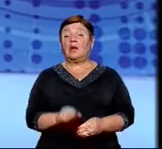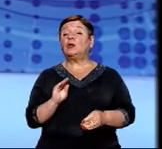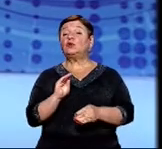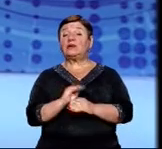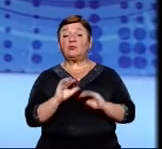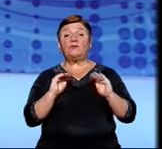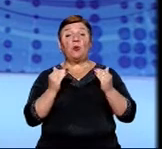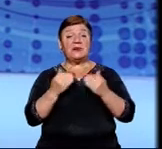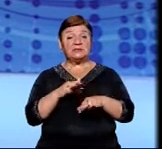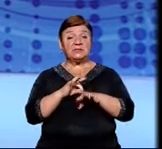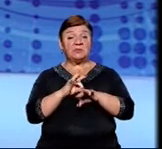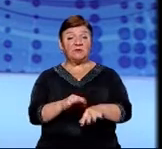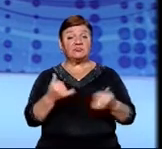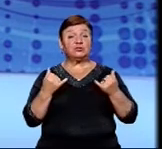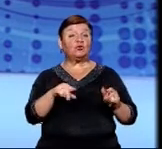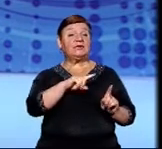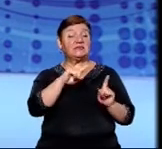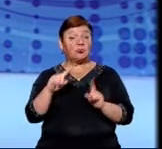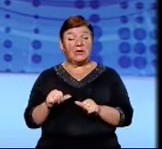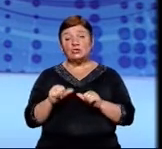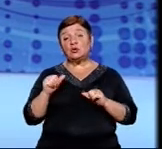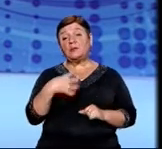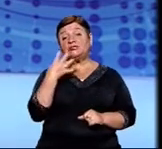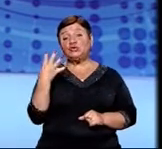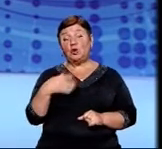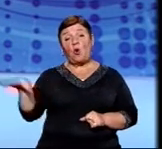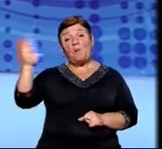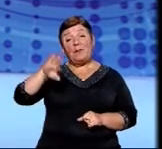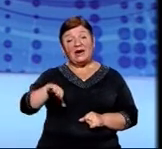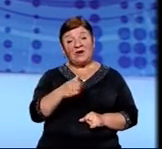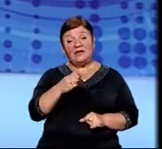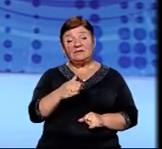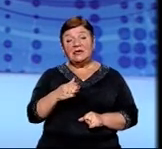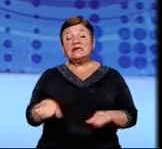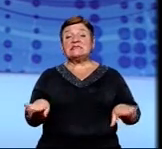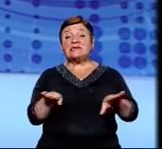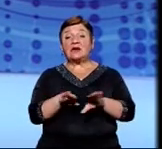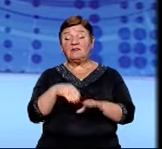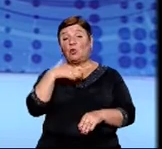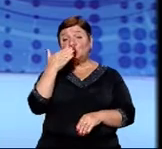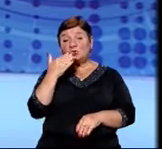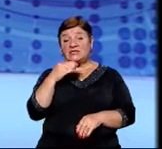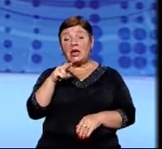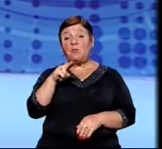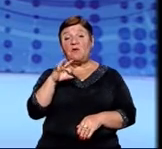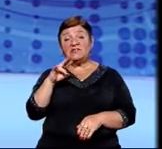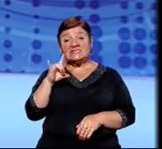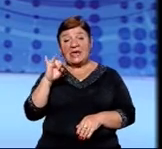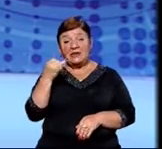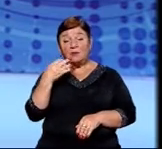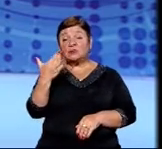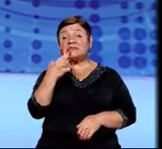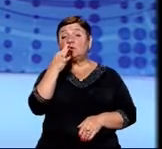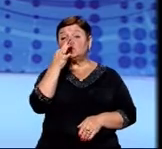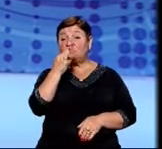Додаткові обмеження запровадили сьогодні на Закарпатті. Зокрема, з 4 перевалів закрили для проїзду Ужгородський та Торунський. Про це